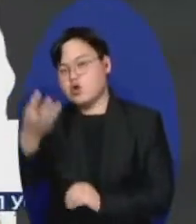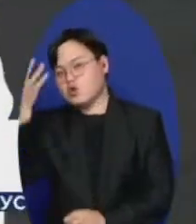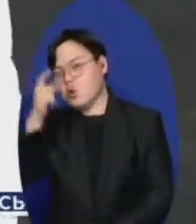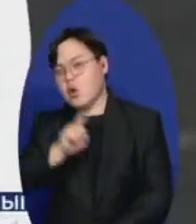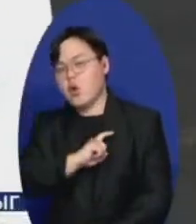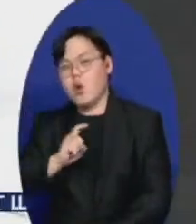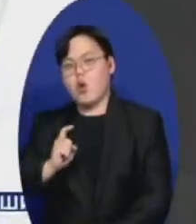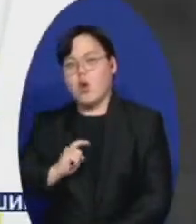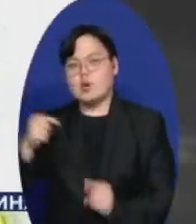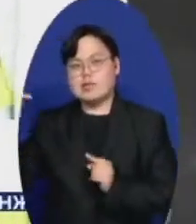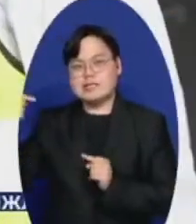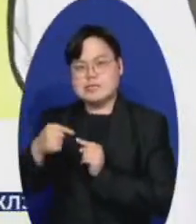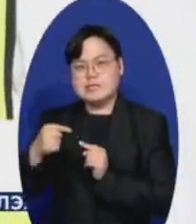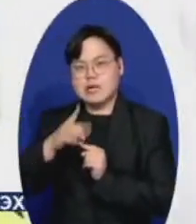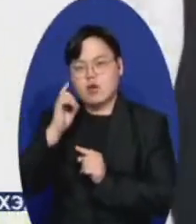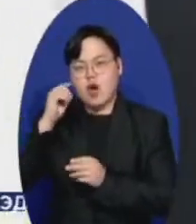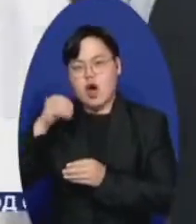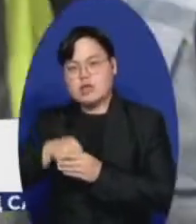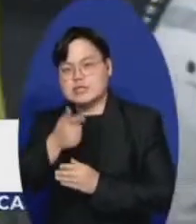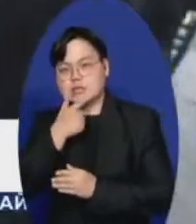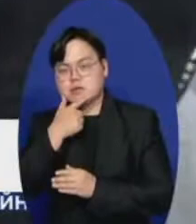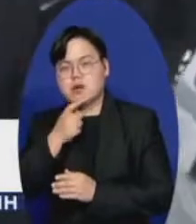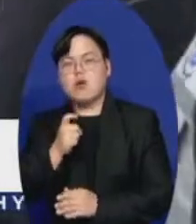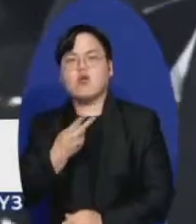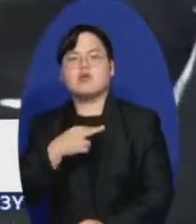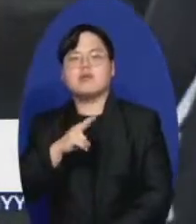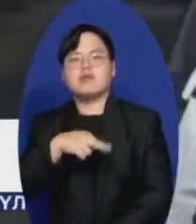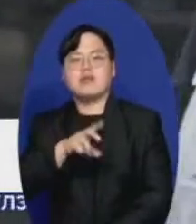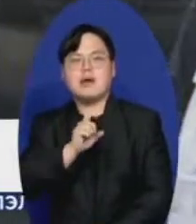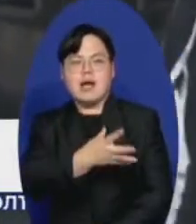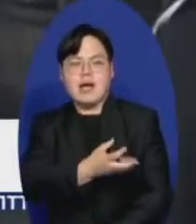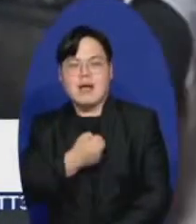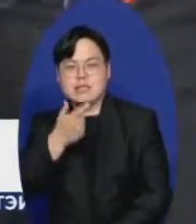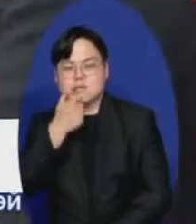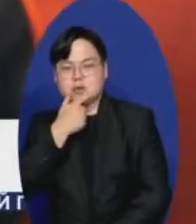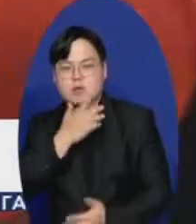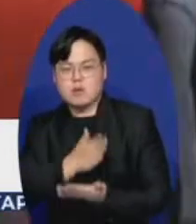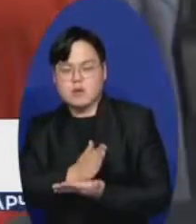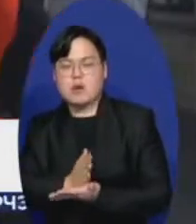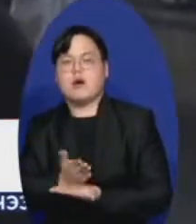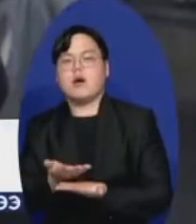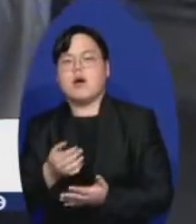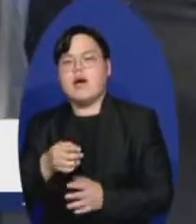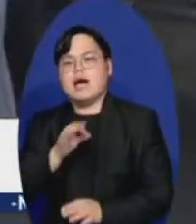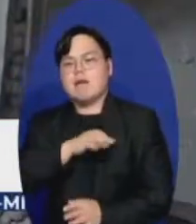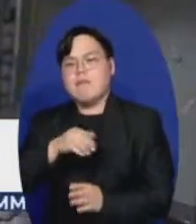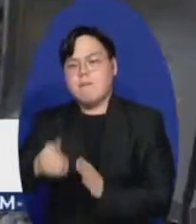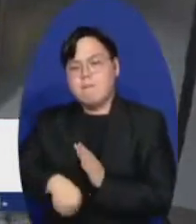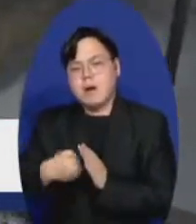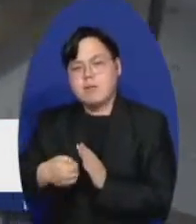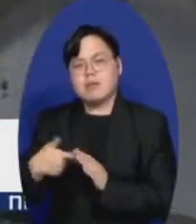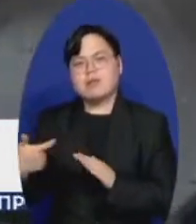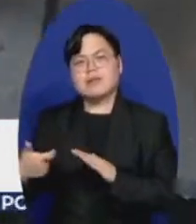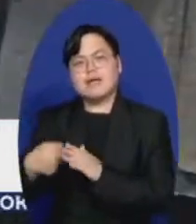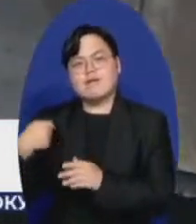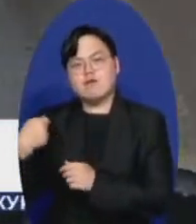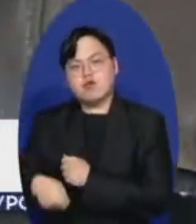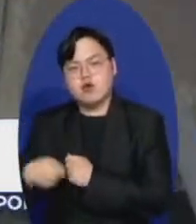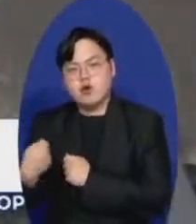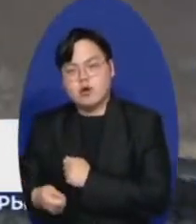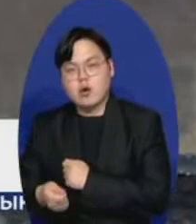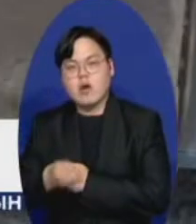хувийн өвчлийн ойлгомжгүй байдлаас болж хүдрээ авч чадахгүй нөхцөл үүссэн. Давхар ашигт малтамлын нөөц ашиглахны татвар